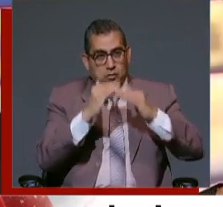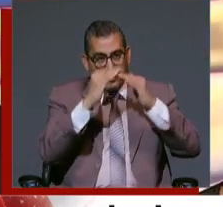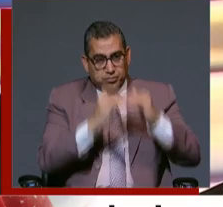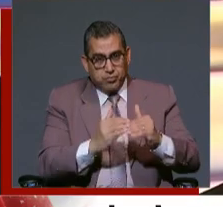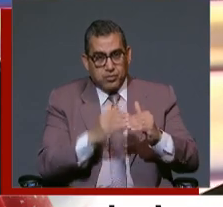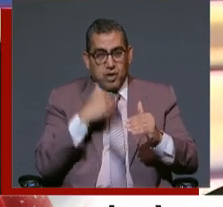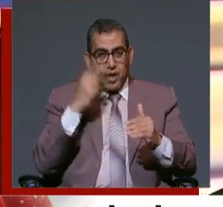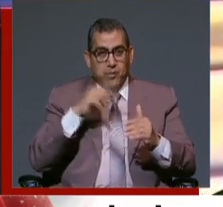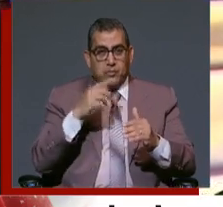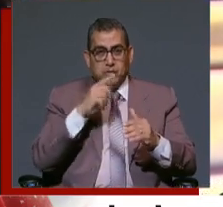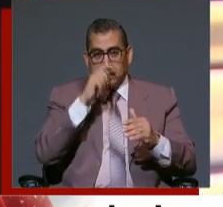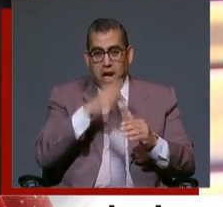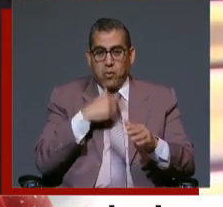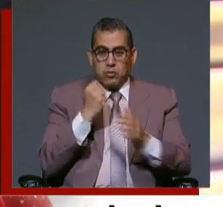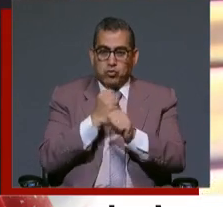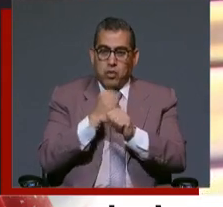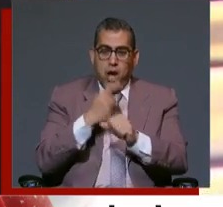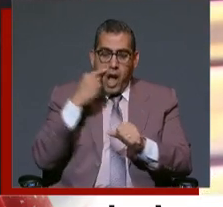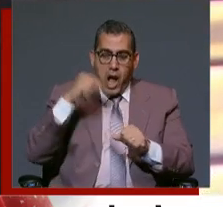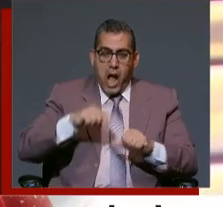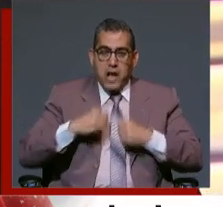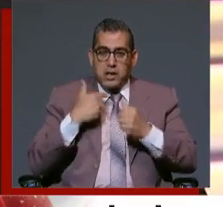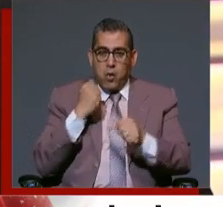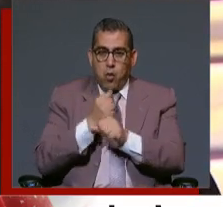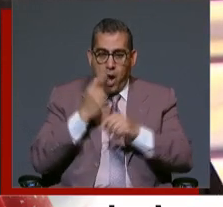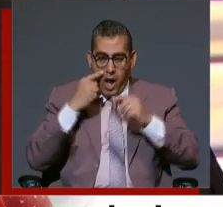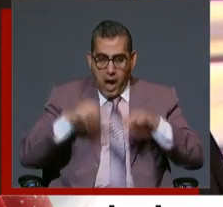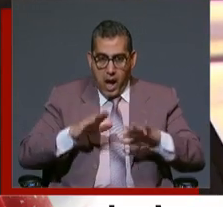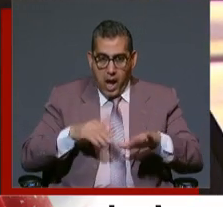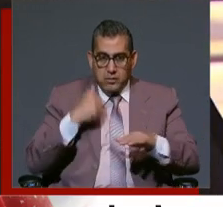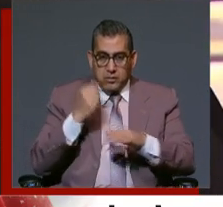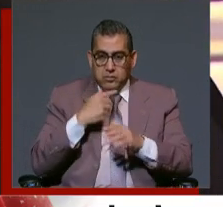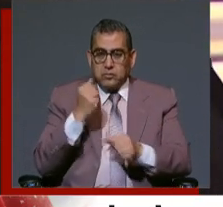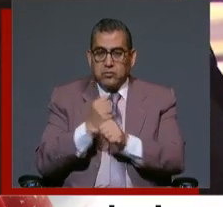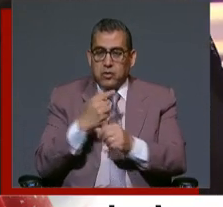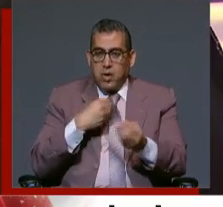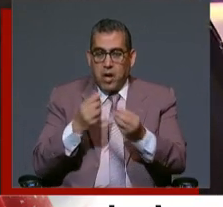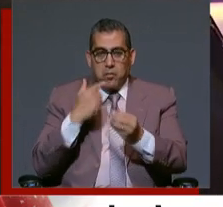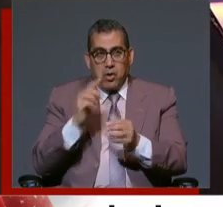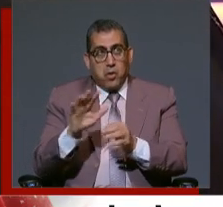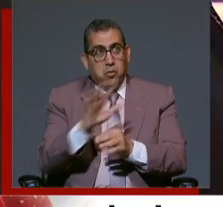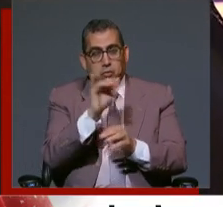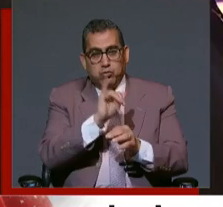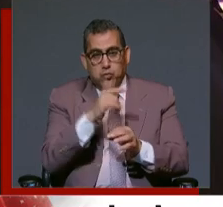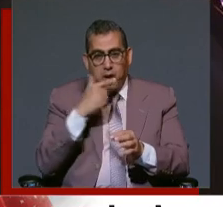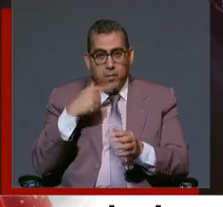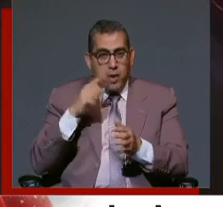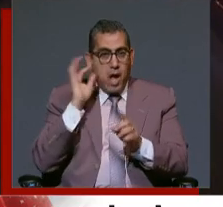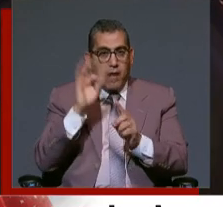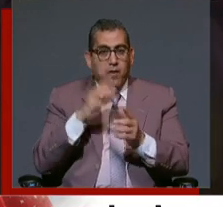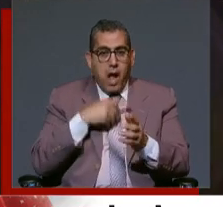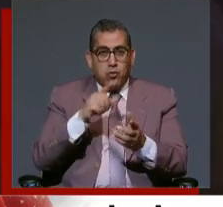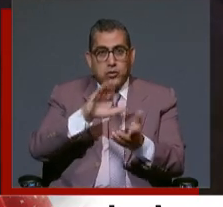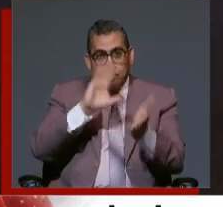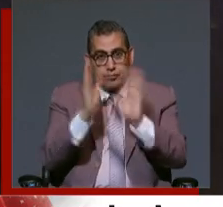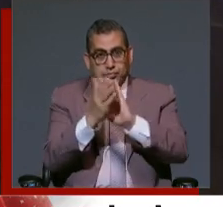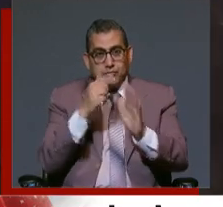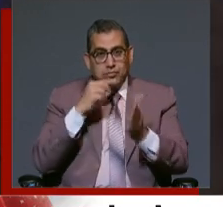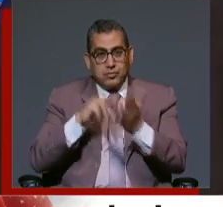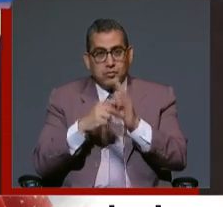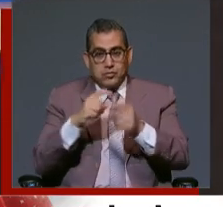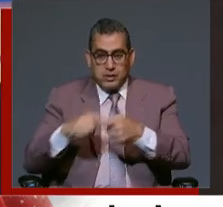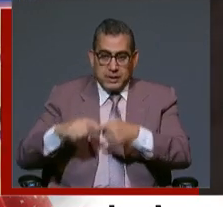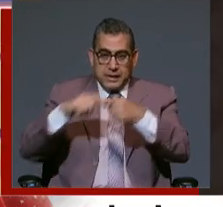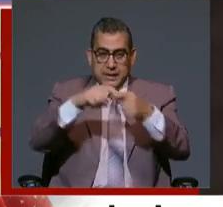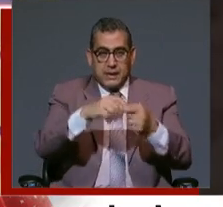وعلى حساب وجوديتي على كوكب الأرض، وما بين إن أنا أعرف أعمل ما هو اسمه الانتقال